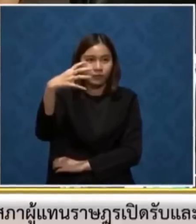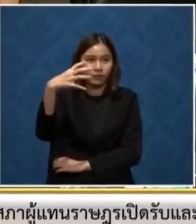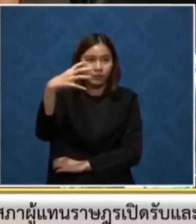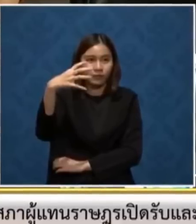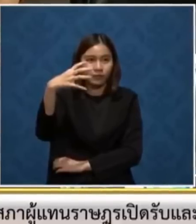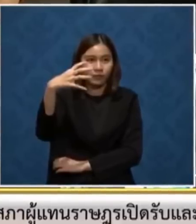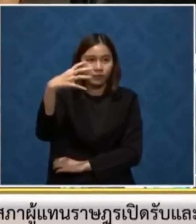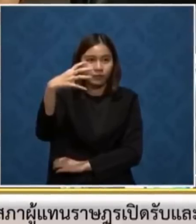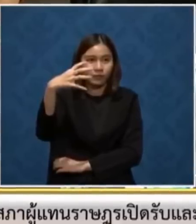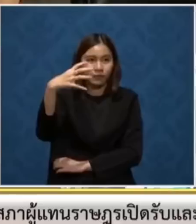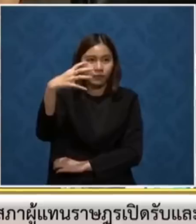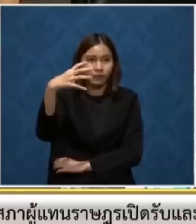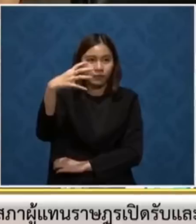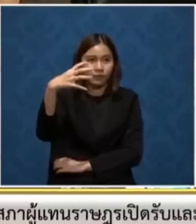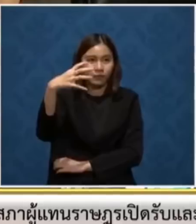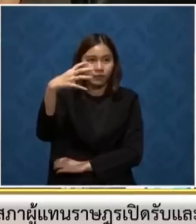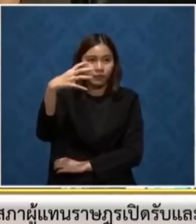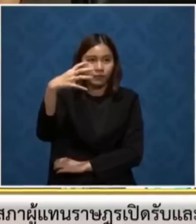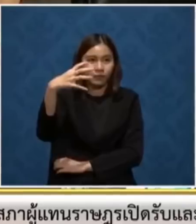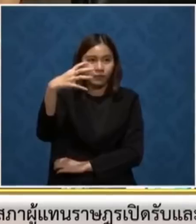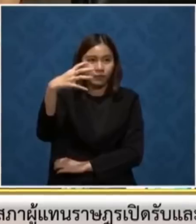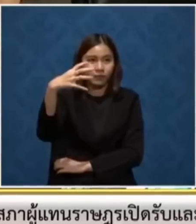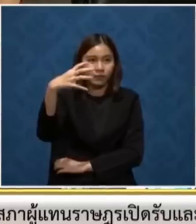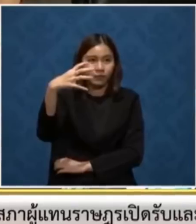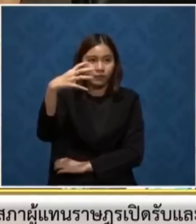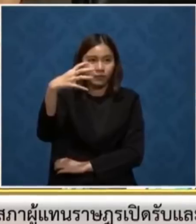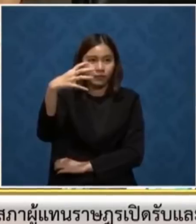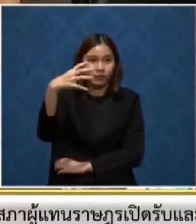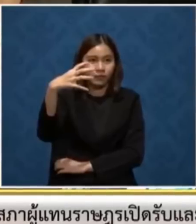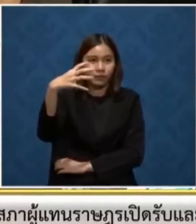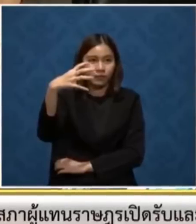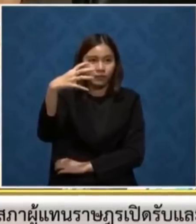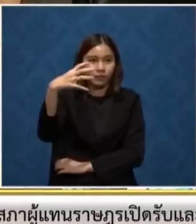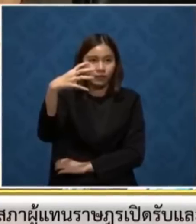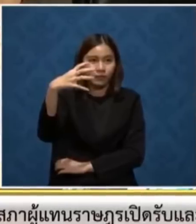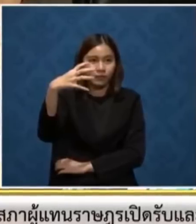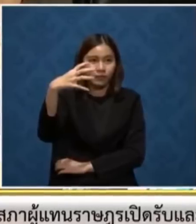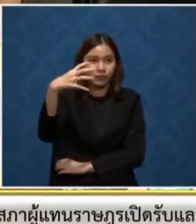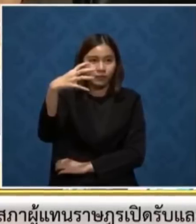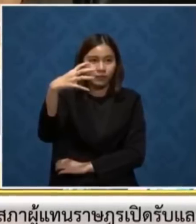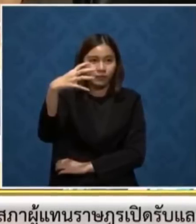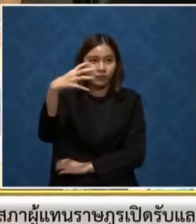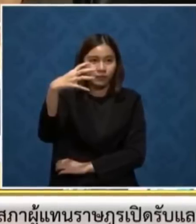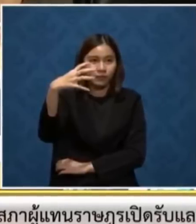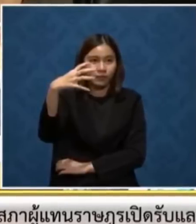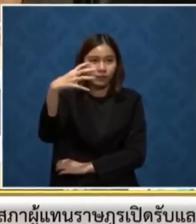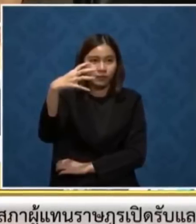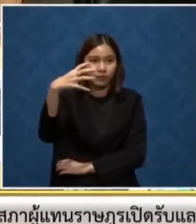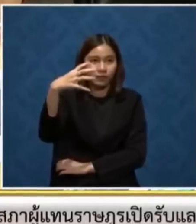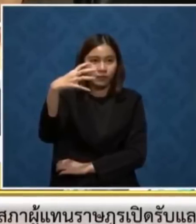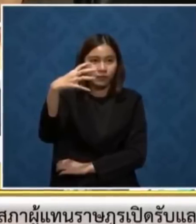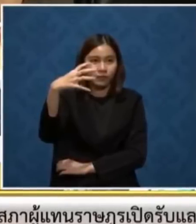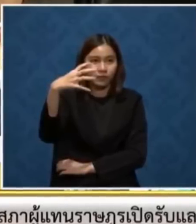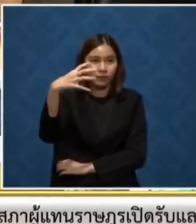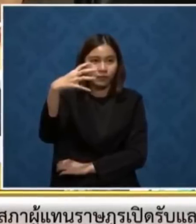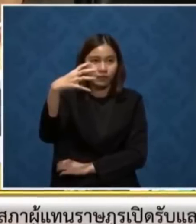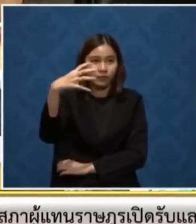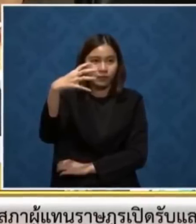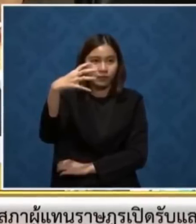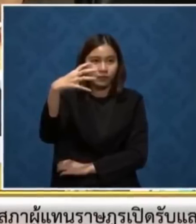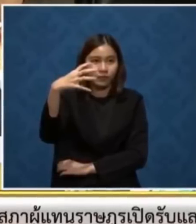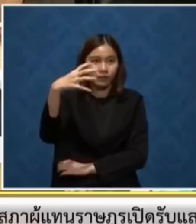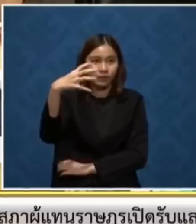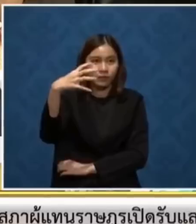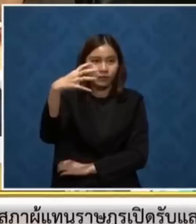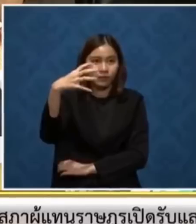ณสุภโชติส.ส.ของก้าวไกลก็ถามไปทีนึงแล้วว่าทำไมประเทศไทยต้องมีการก่อสร้างโรงไฟฟ้าที่เกินจำเป็น